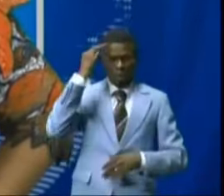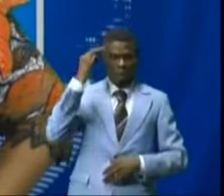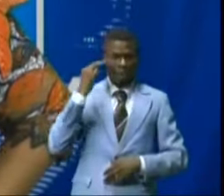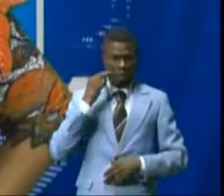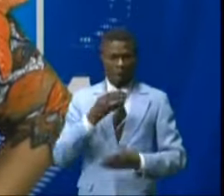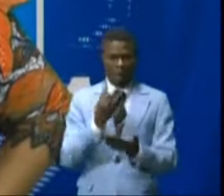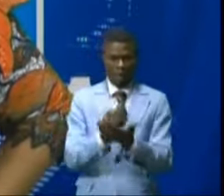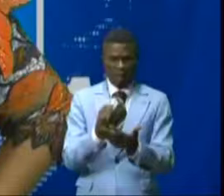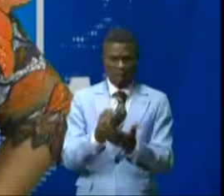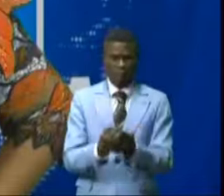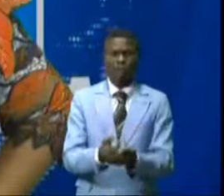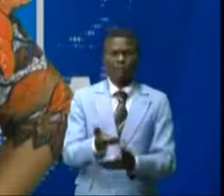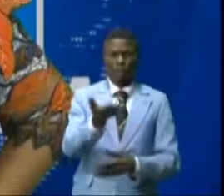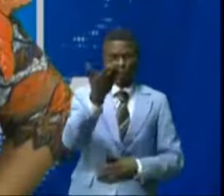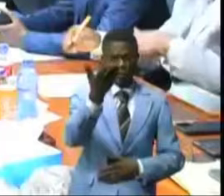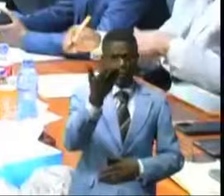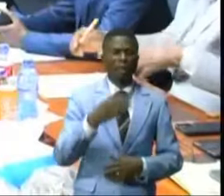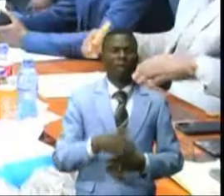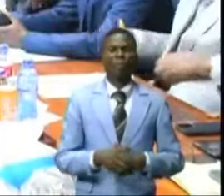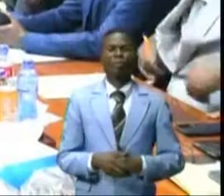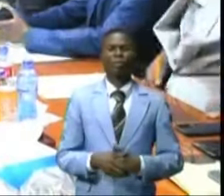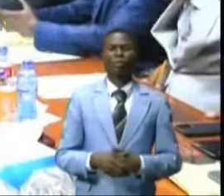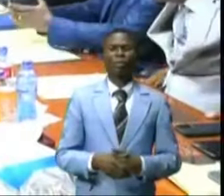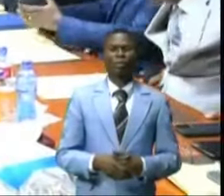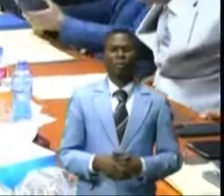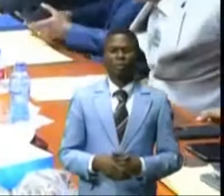des Finances. Ricky Nzuziloya Mayuel.